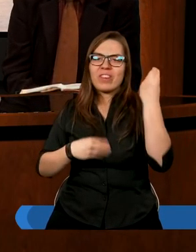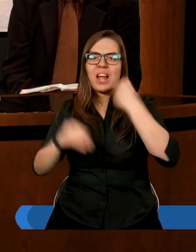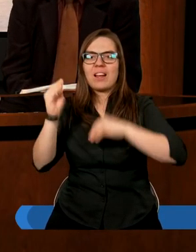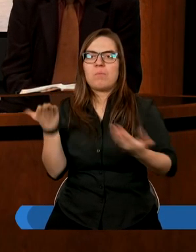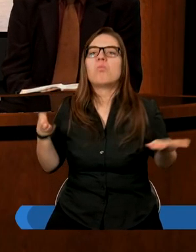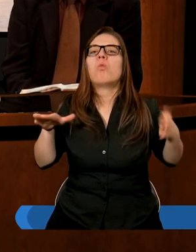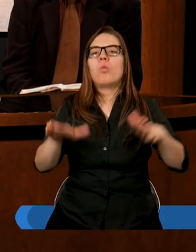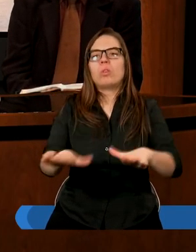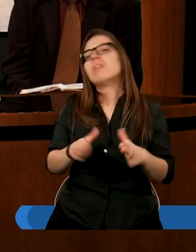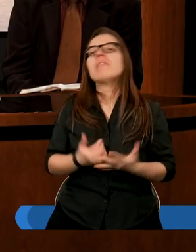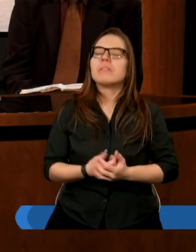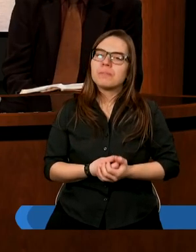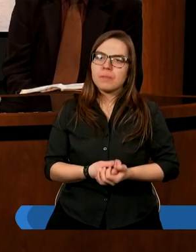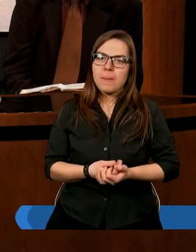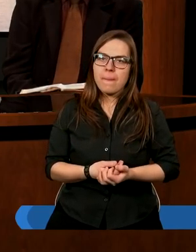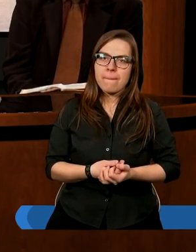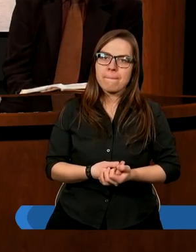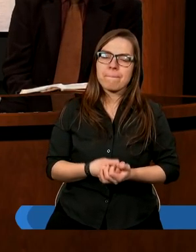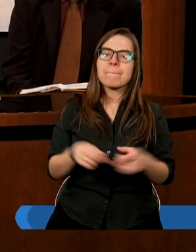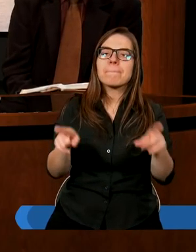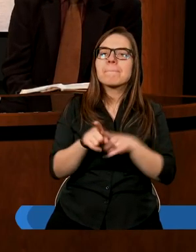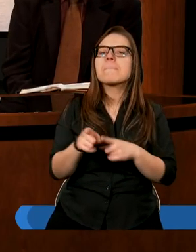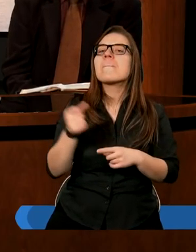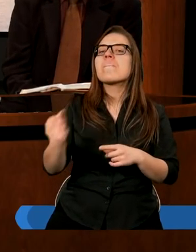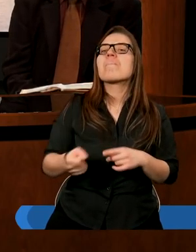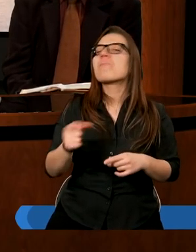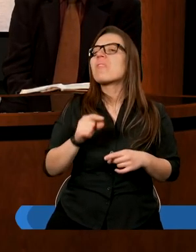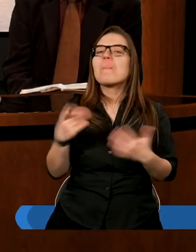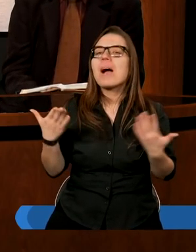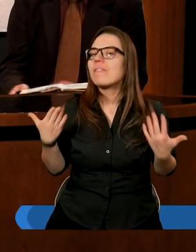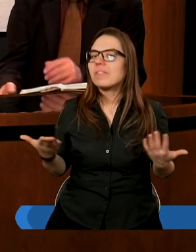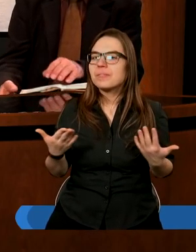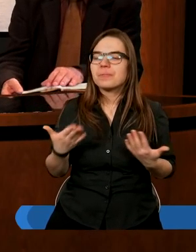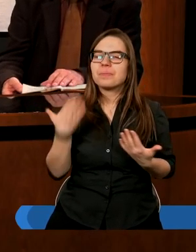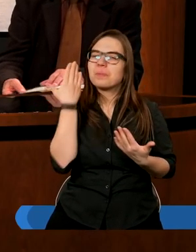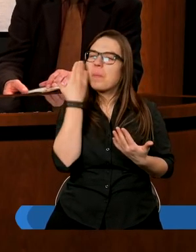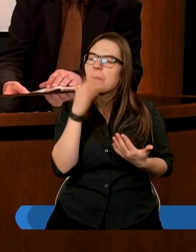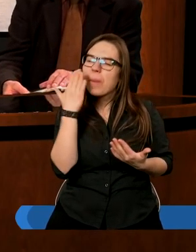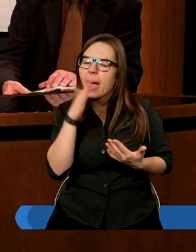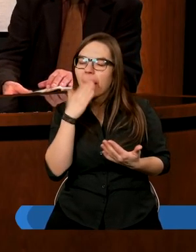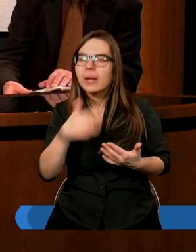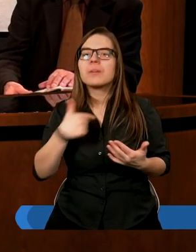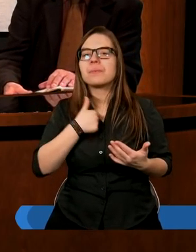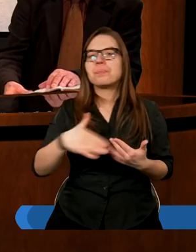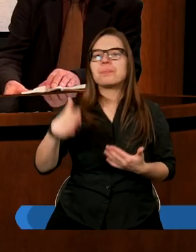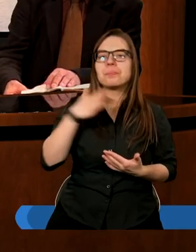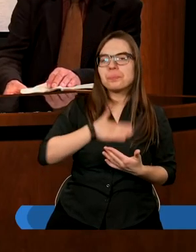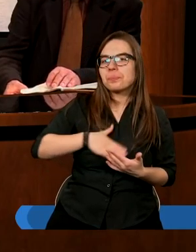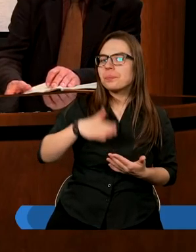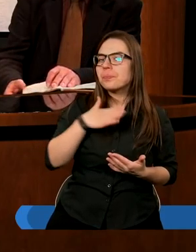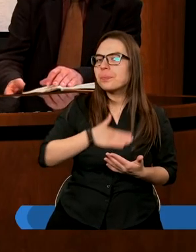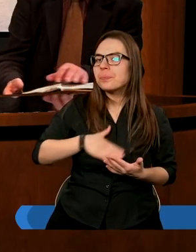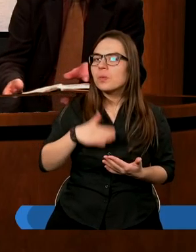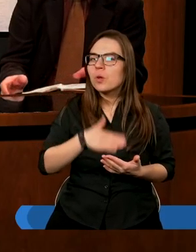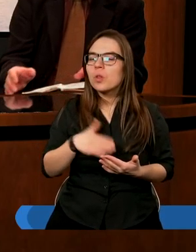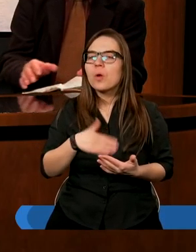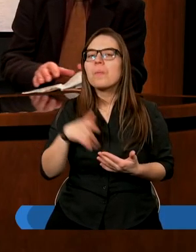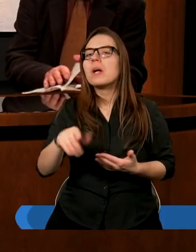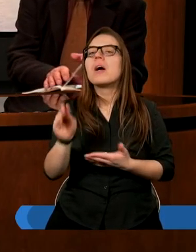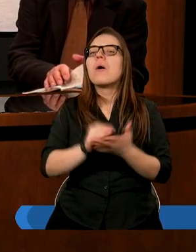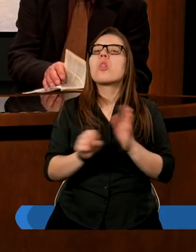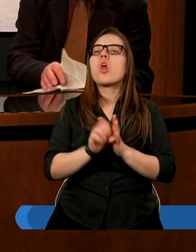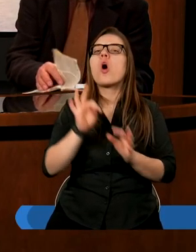bardzo, Sterko. Tutaj apostoł Paweł bardzo mi się podoba, jak pisze do